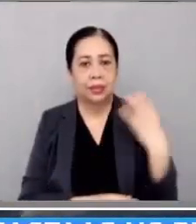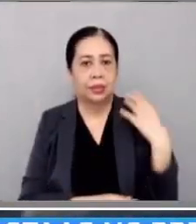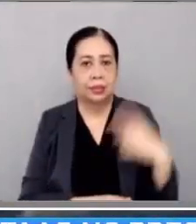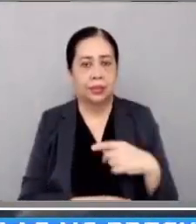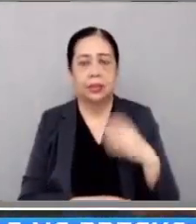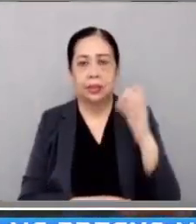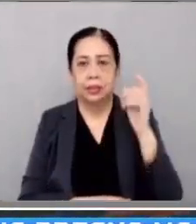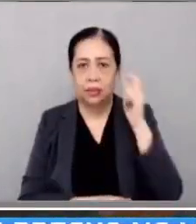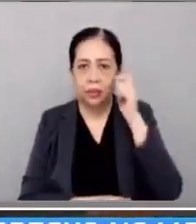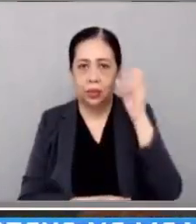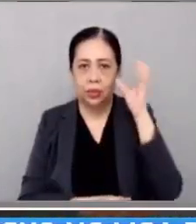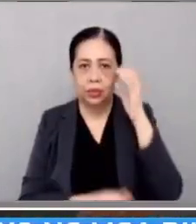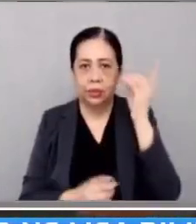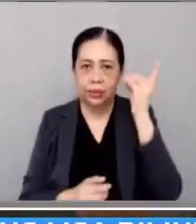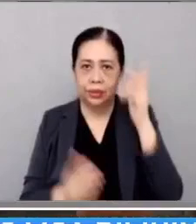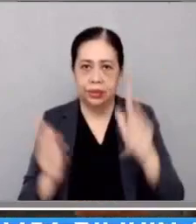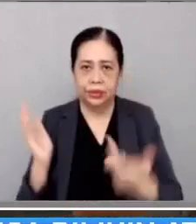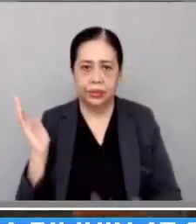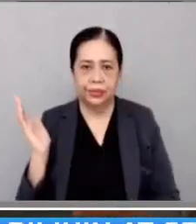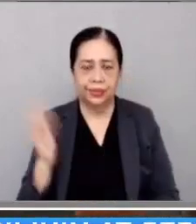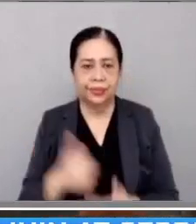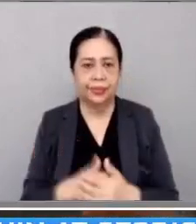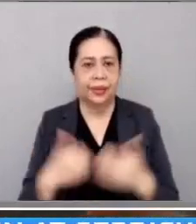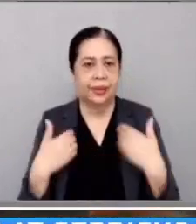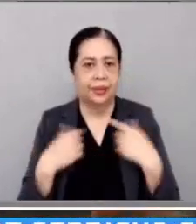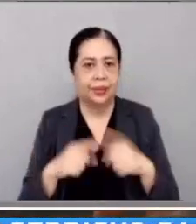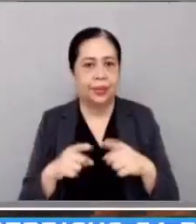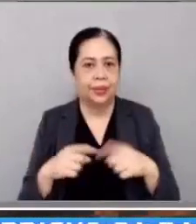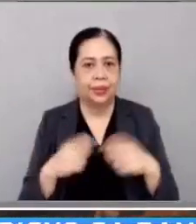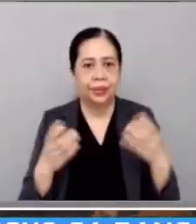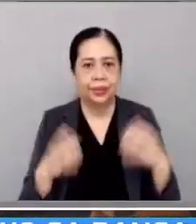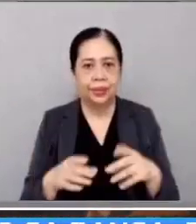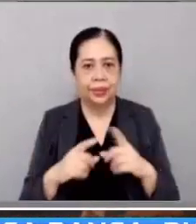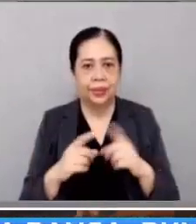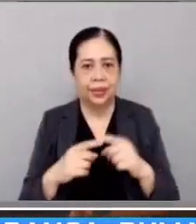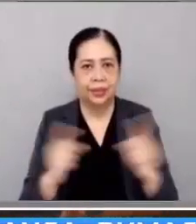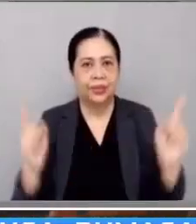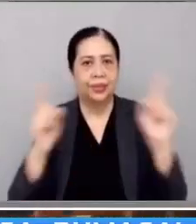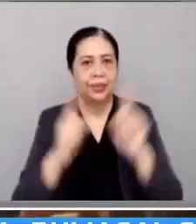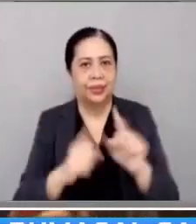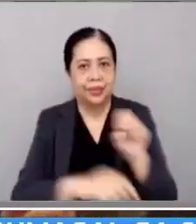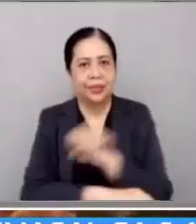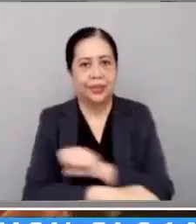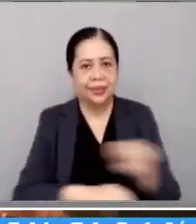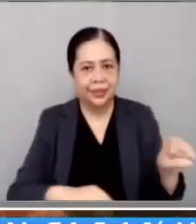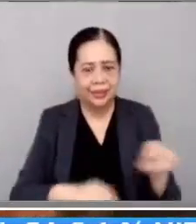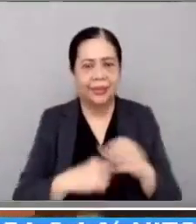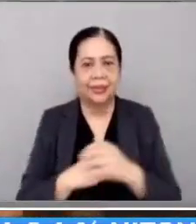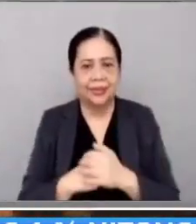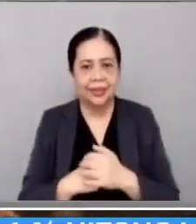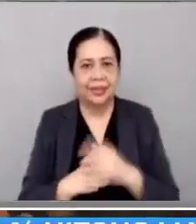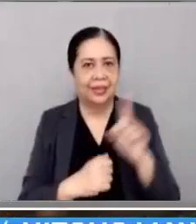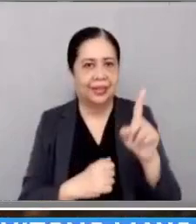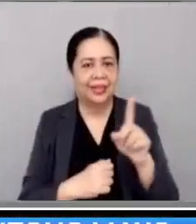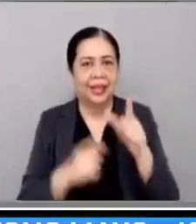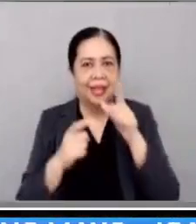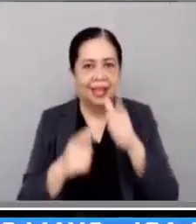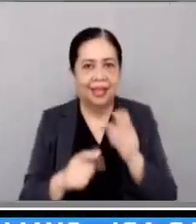III. Nagkaroon naman ng pagkakataon na makasama on stage ni Chris ang isang maswerteng